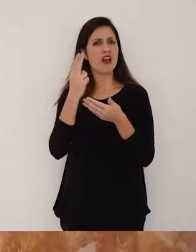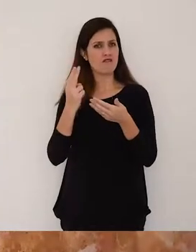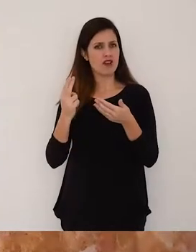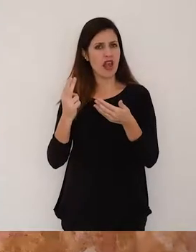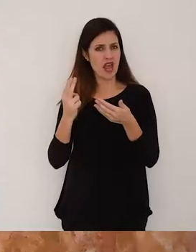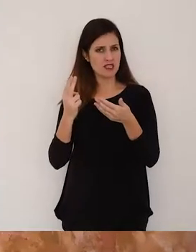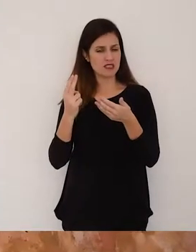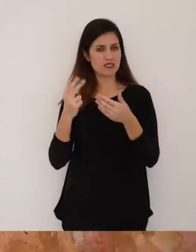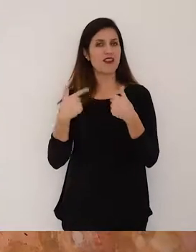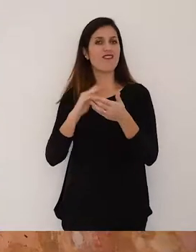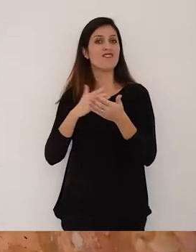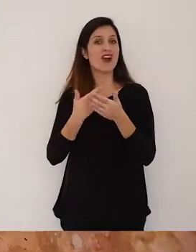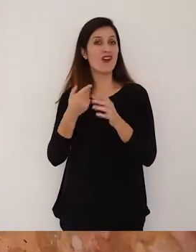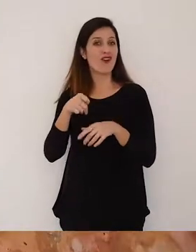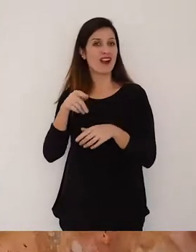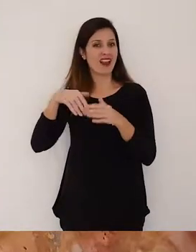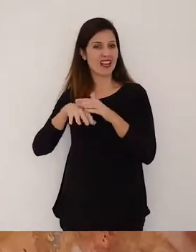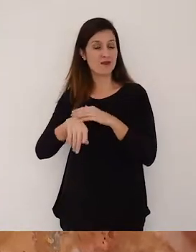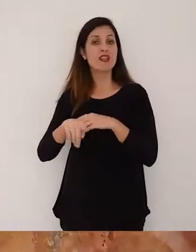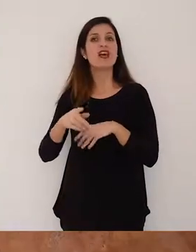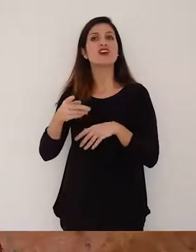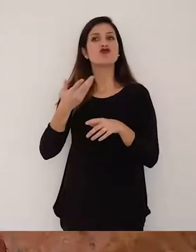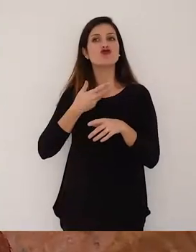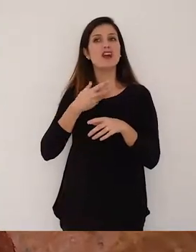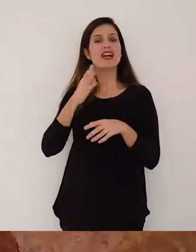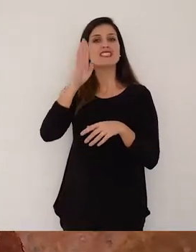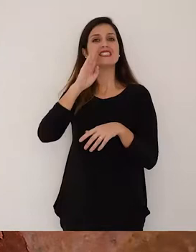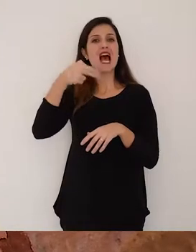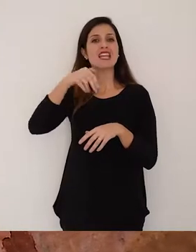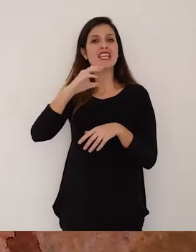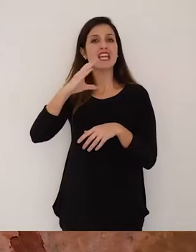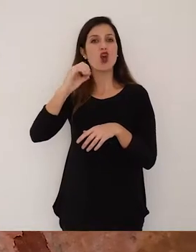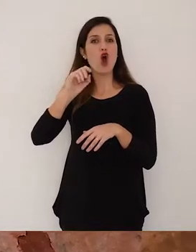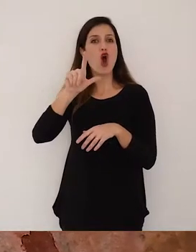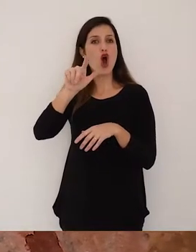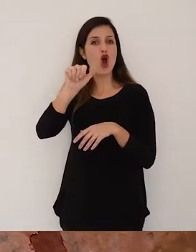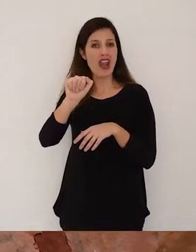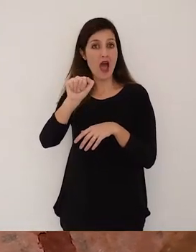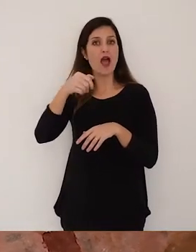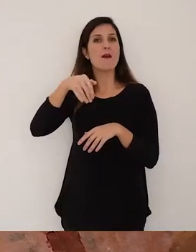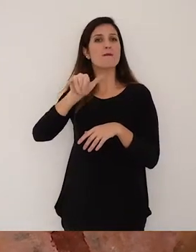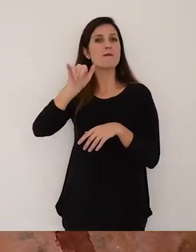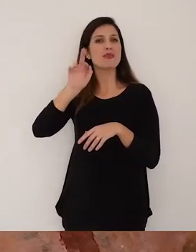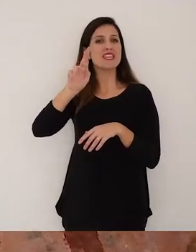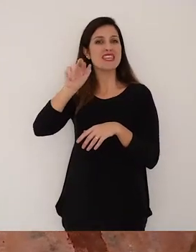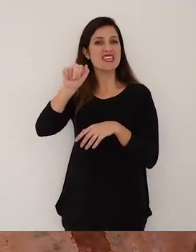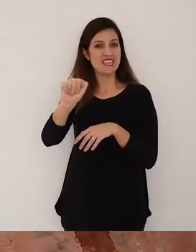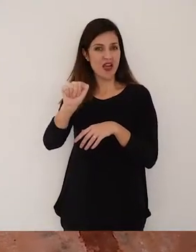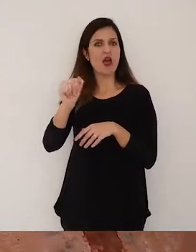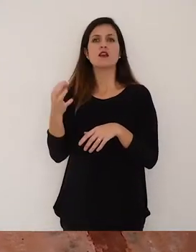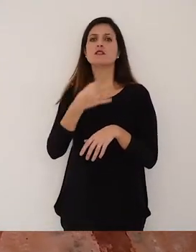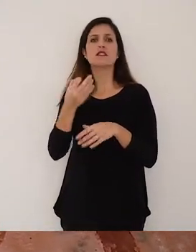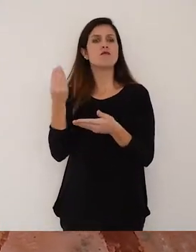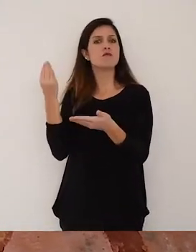Altri affreschi impreziosiscono la cripta, come l'effigie di San Nicola Vescovo di Mira, spesso presente all'interno dei programmi